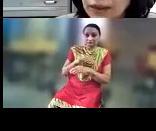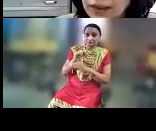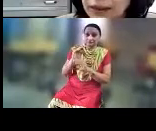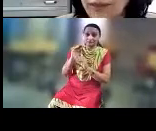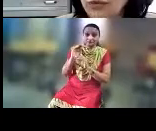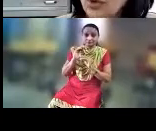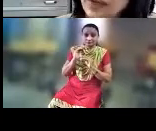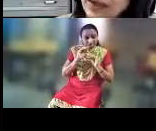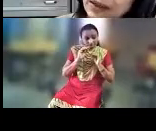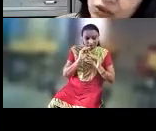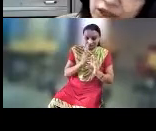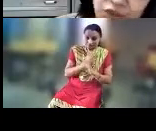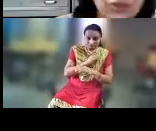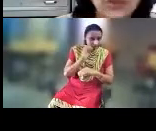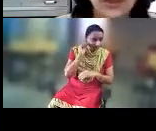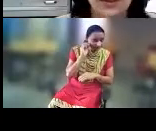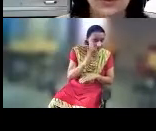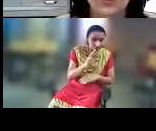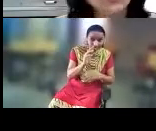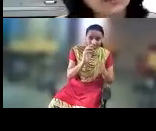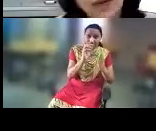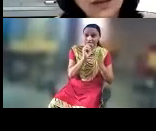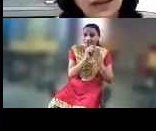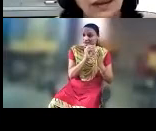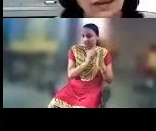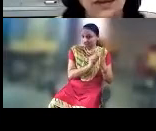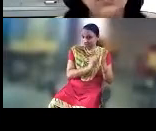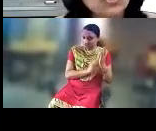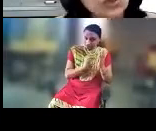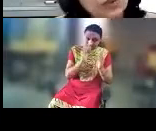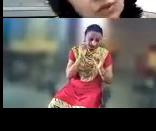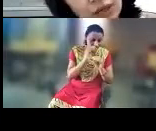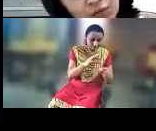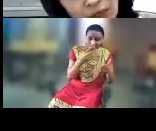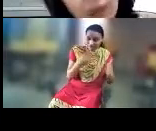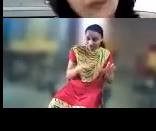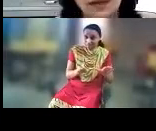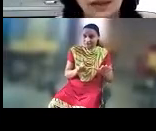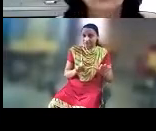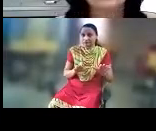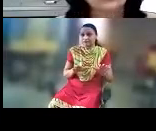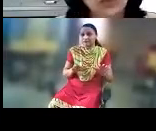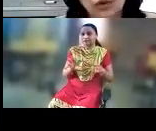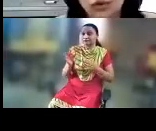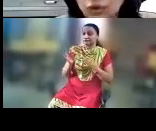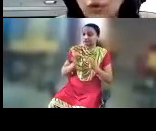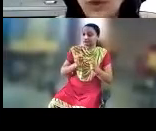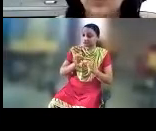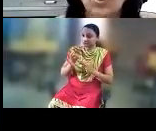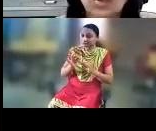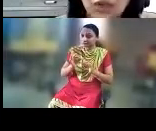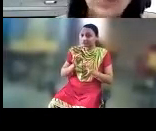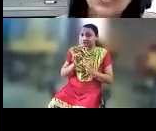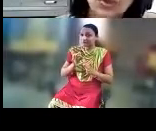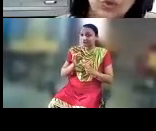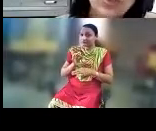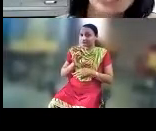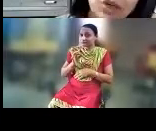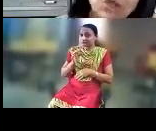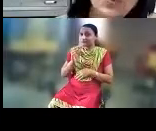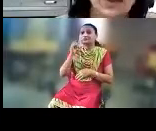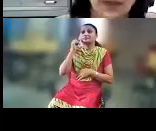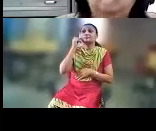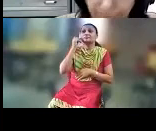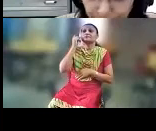बात नहीं करते, हम उसको पहले इंस्ट्रक्शंस दे देते हैं, बात नहीं करते। जब हम उसे एक्सप्लेन करते हैं तो बच्चा उसको कॉन्सिक्वेंसेस को भी